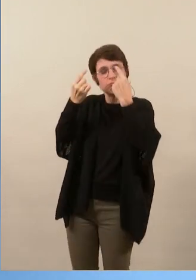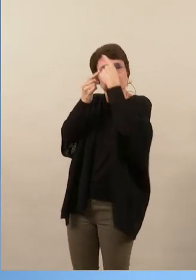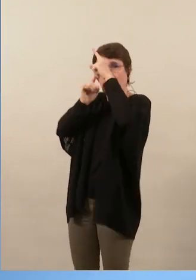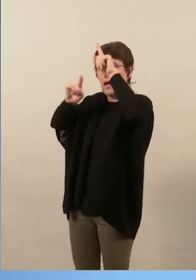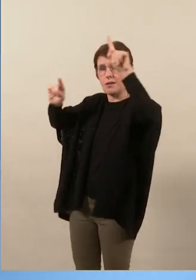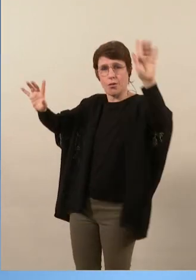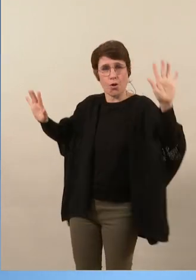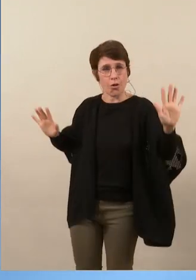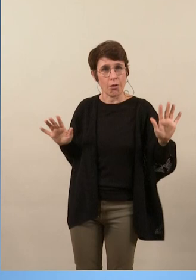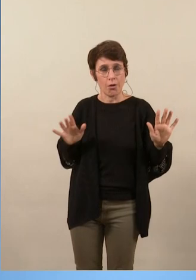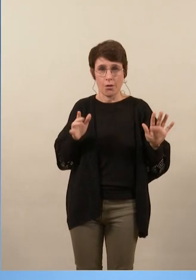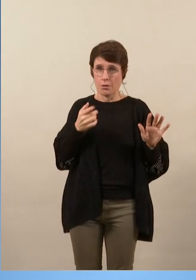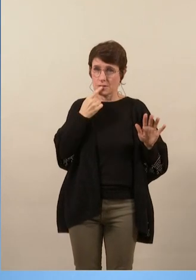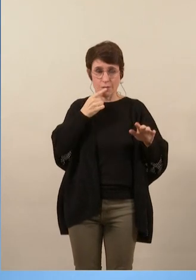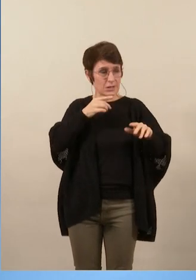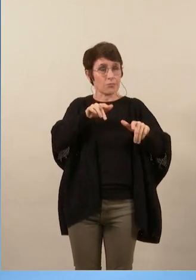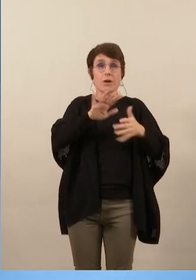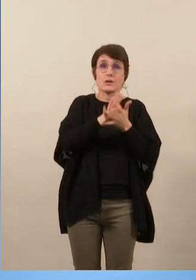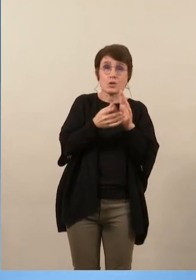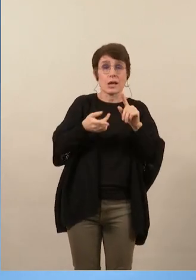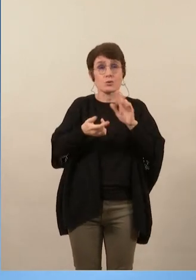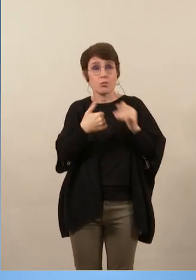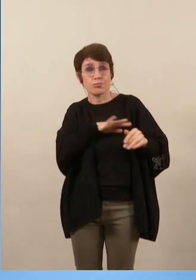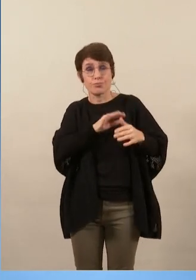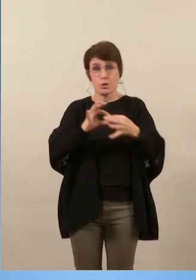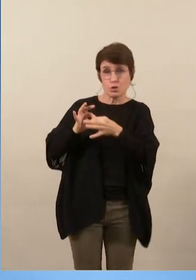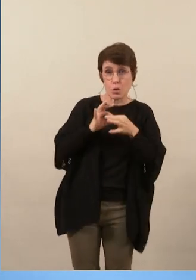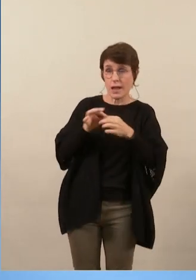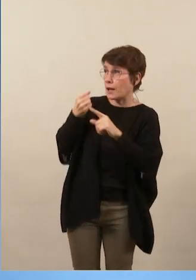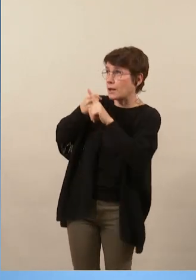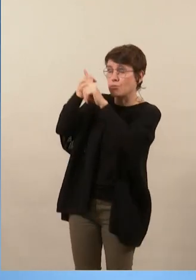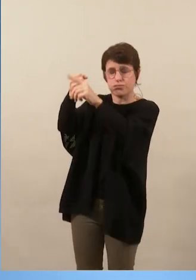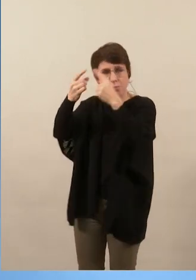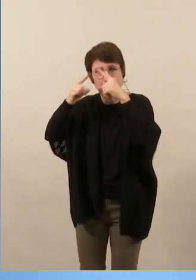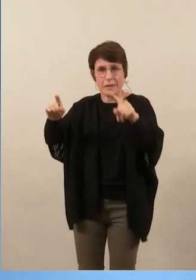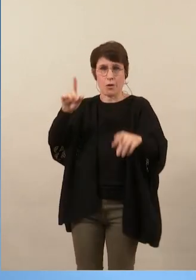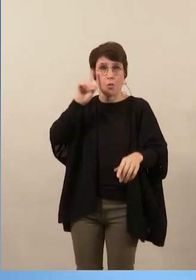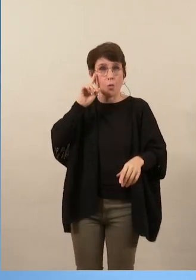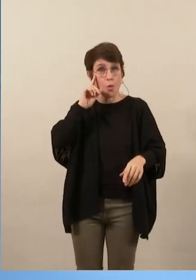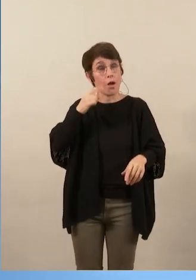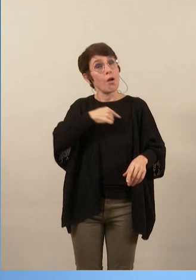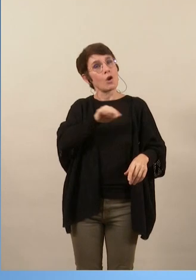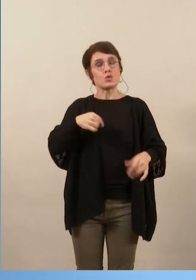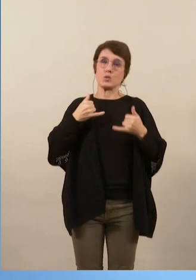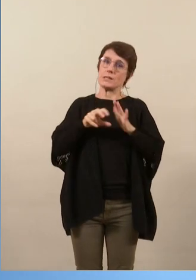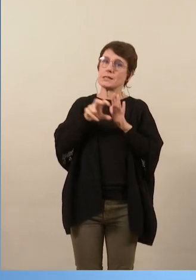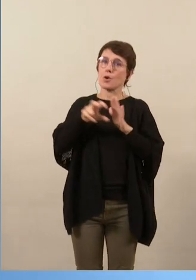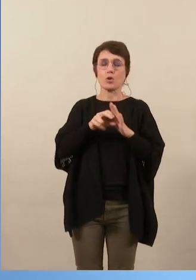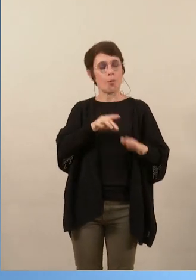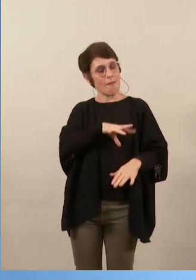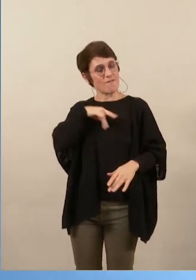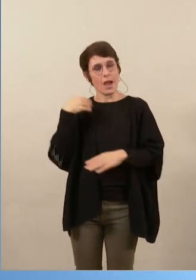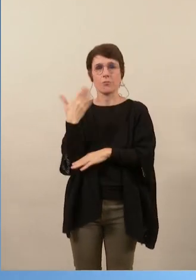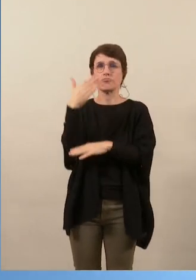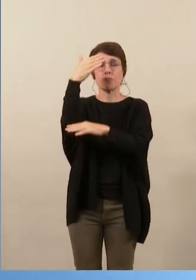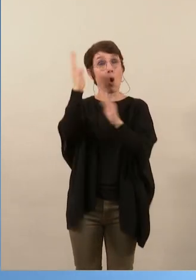la Fédération des acteurs de la solidarité il m'importe de réaffirmer la vocation hospitalière de notre territoire et